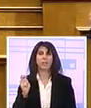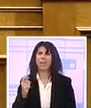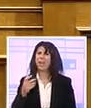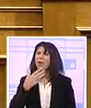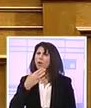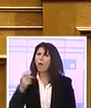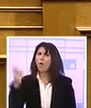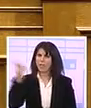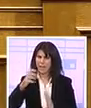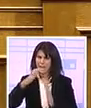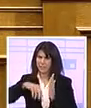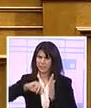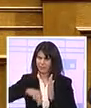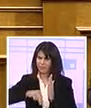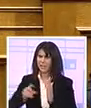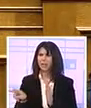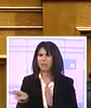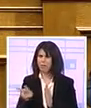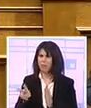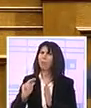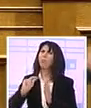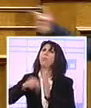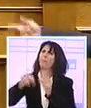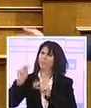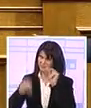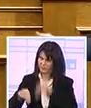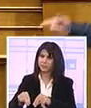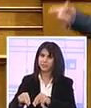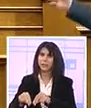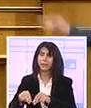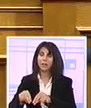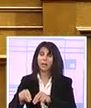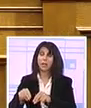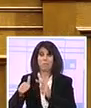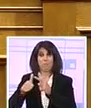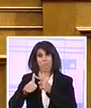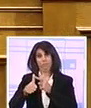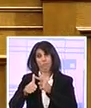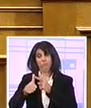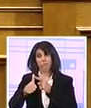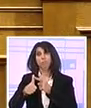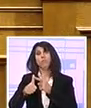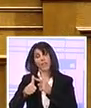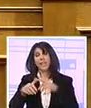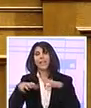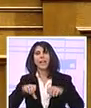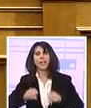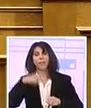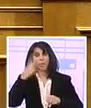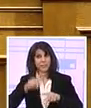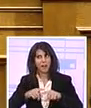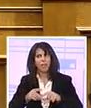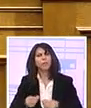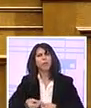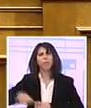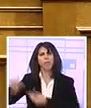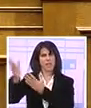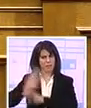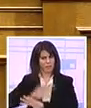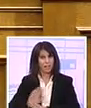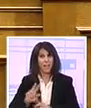θα ψηφίσετε από κοινού, πέραν της εκχώρησης κυριαρχικών δικαιωμάτων. Θα